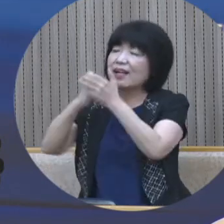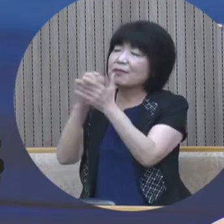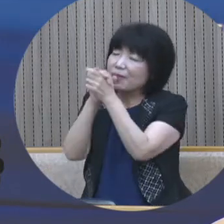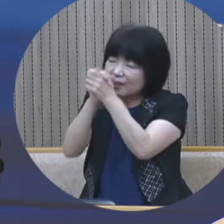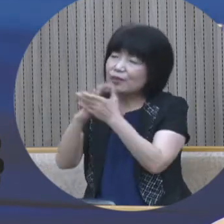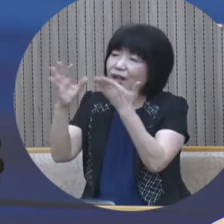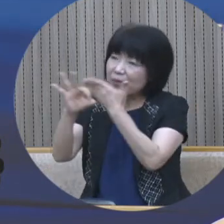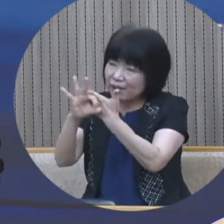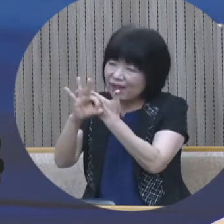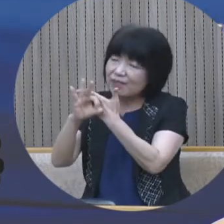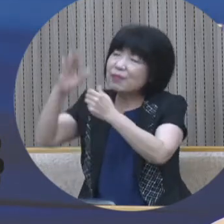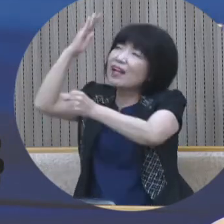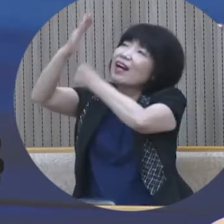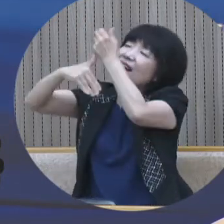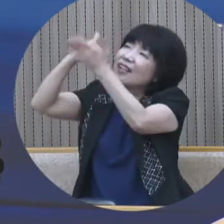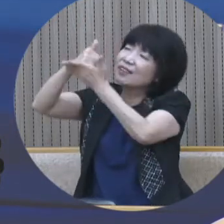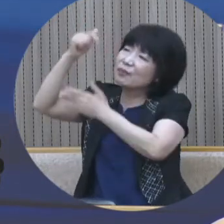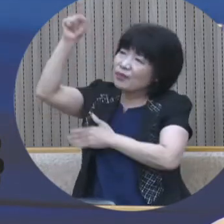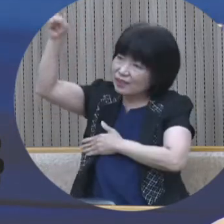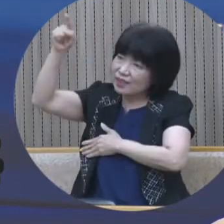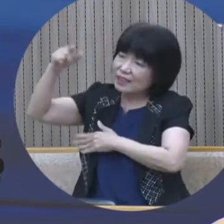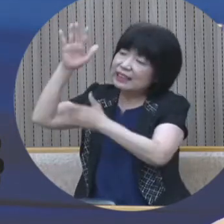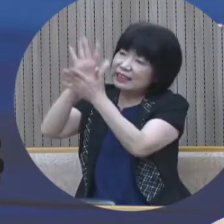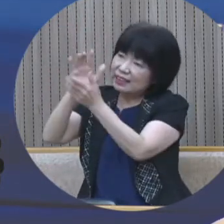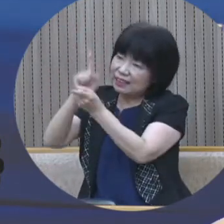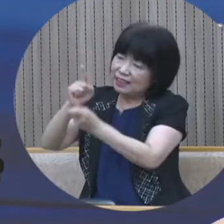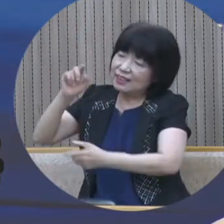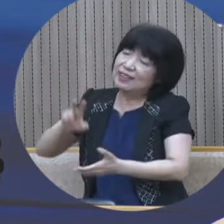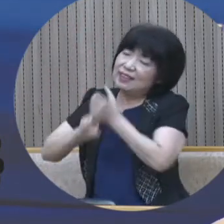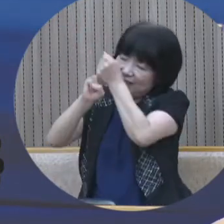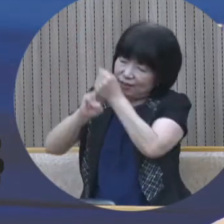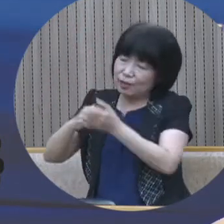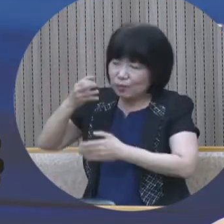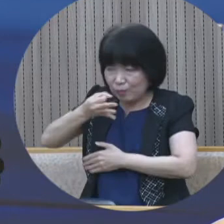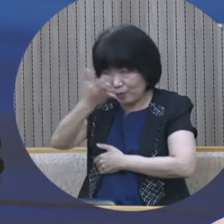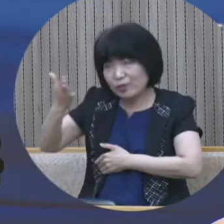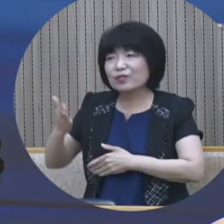기도하면 하나님이 친히 역사하신다.